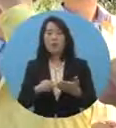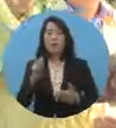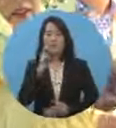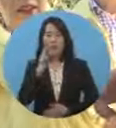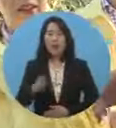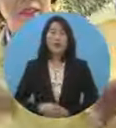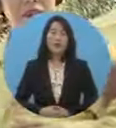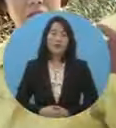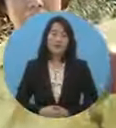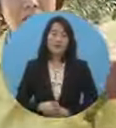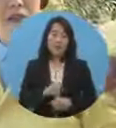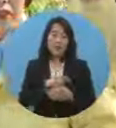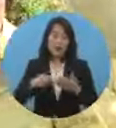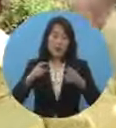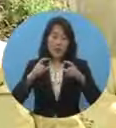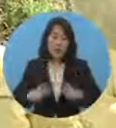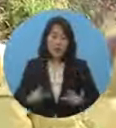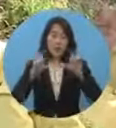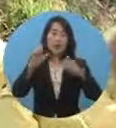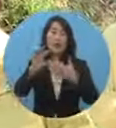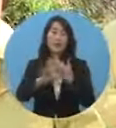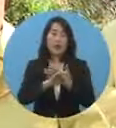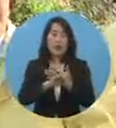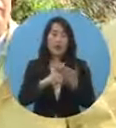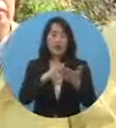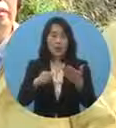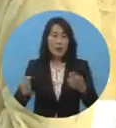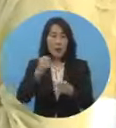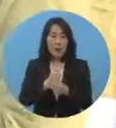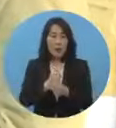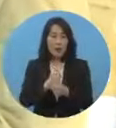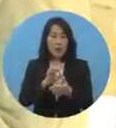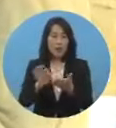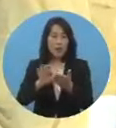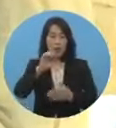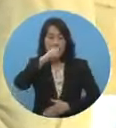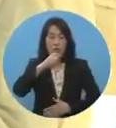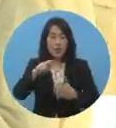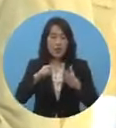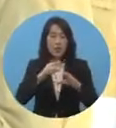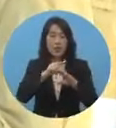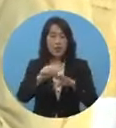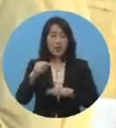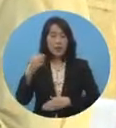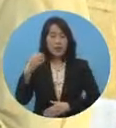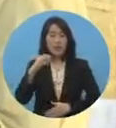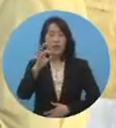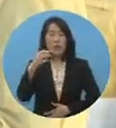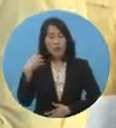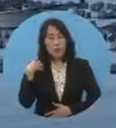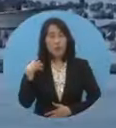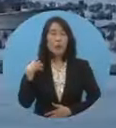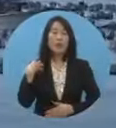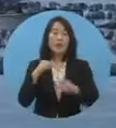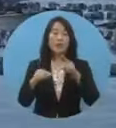입었습니다 특별재난지역으로 선포된 경우 피해 복구에 소요되는 비용 가운데 지방비 부담 분 의 일부를 국고에서